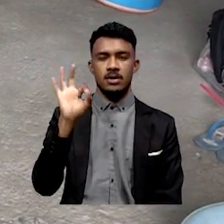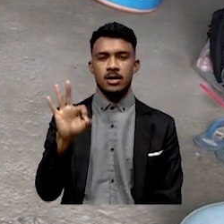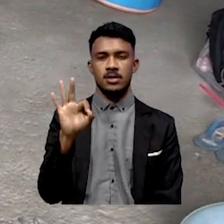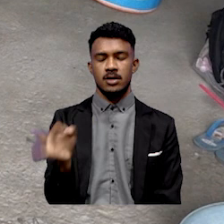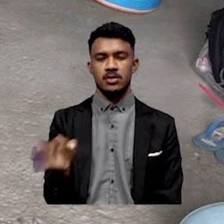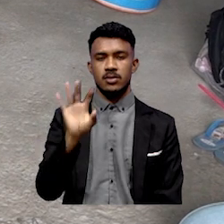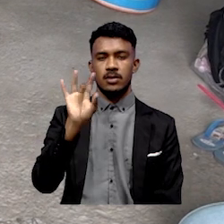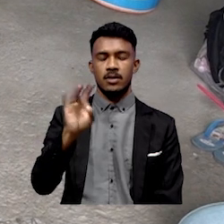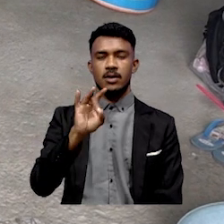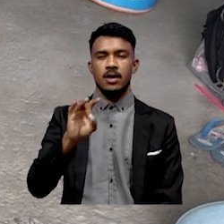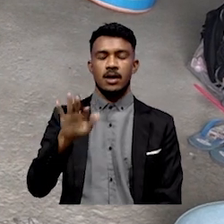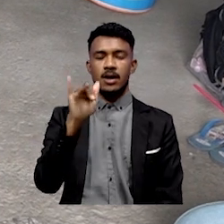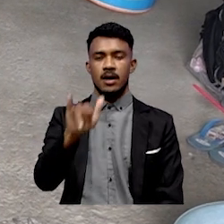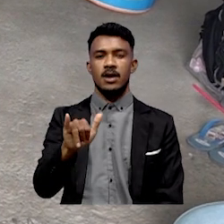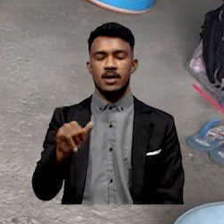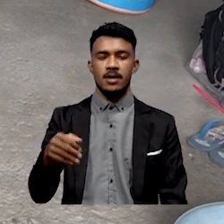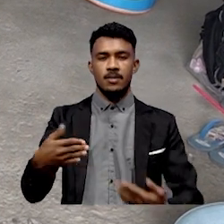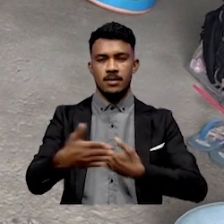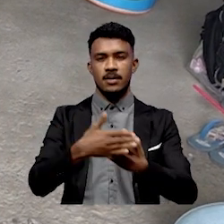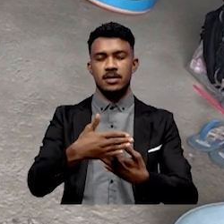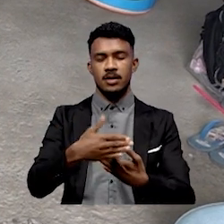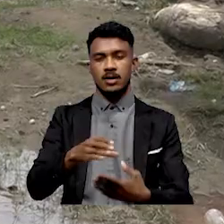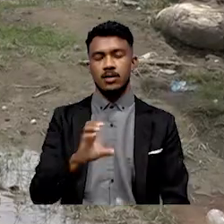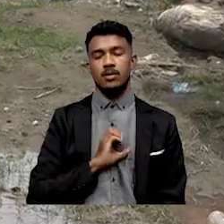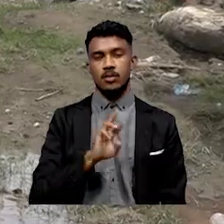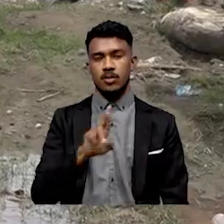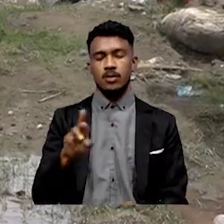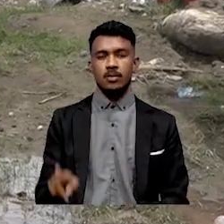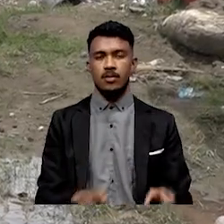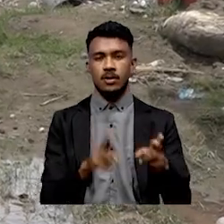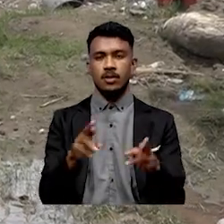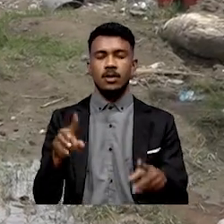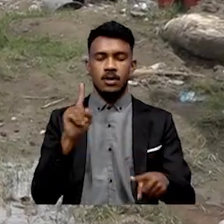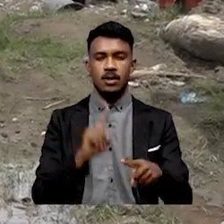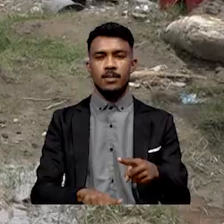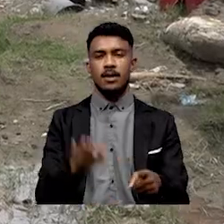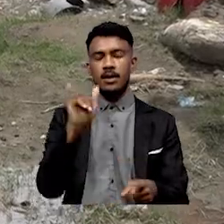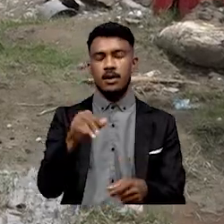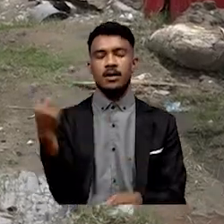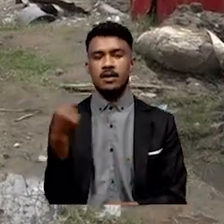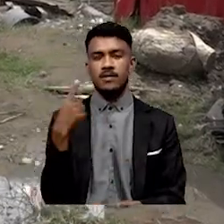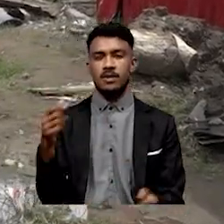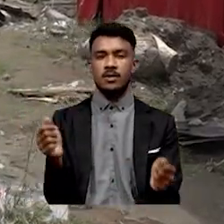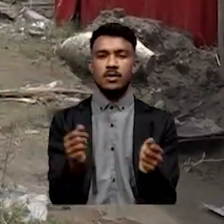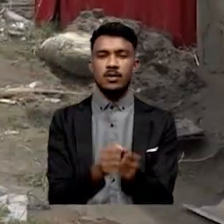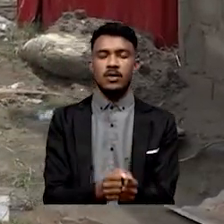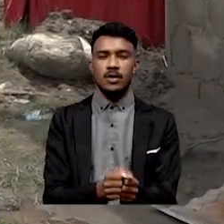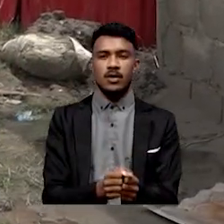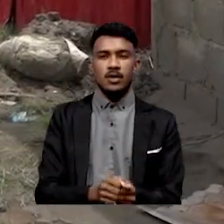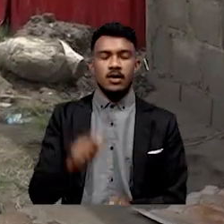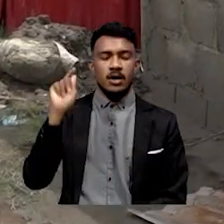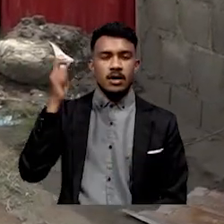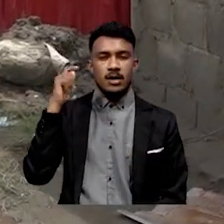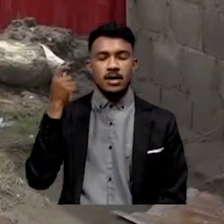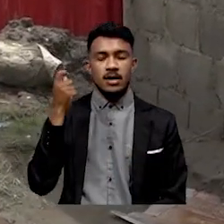iha tinang rehun ruas sanulu resing neng tambala bele hela bebeik ho baning no vizinyu sira. Ho oan sira nebe